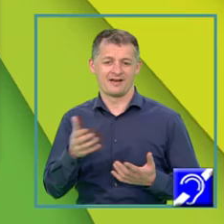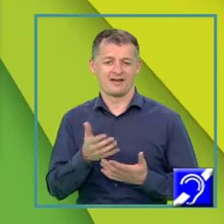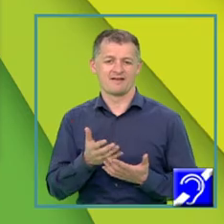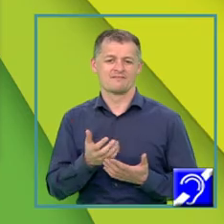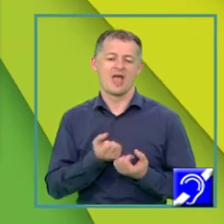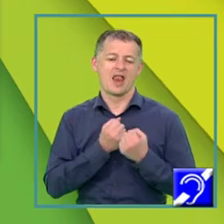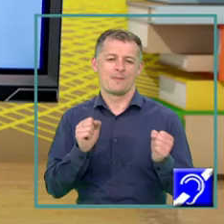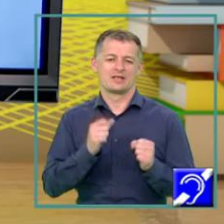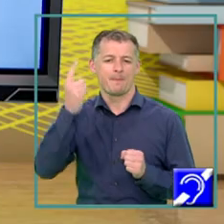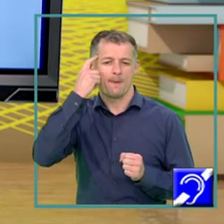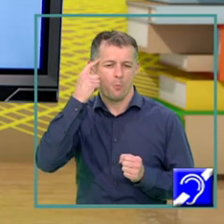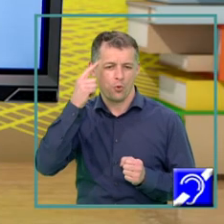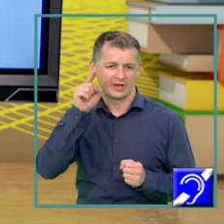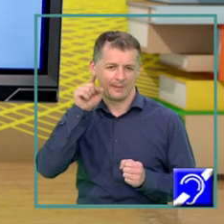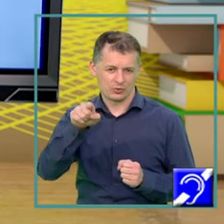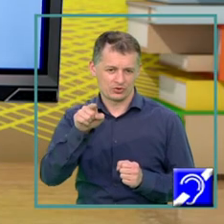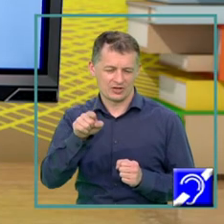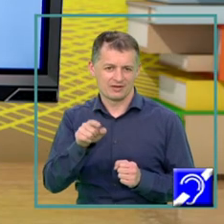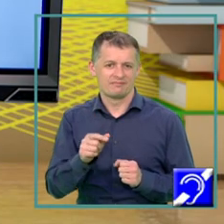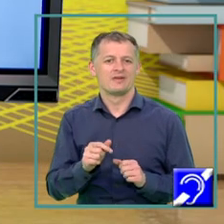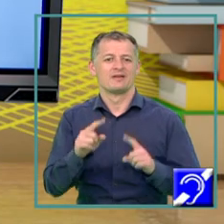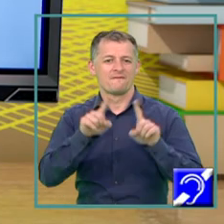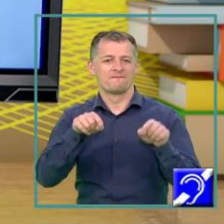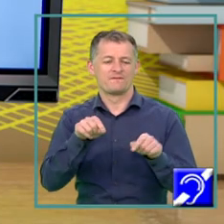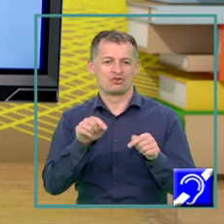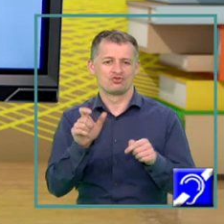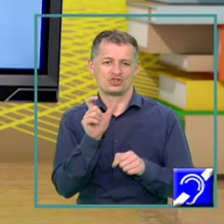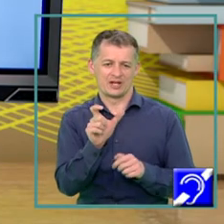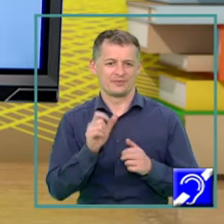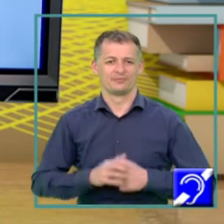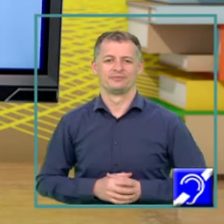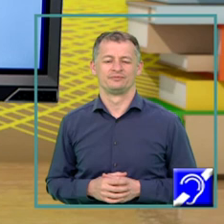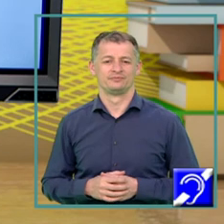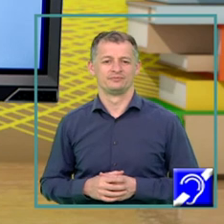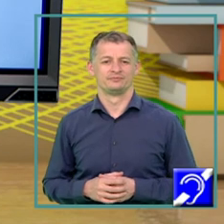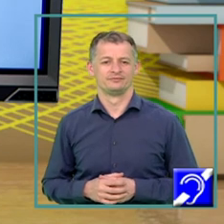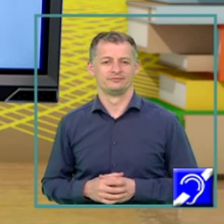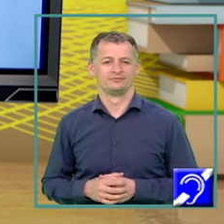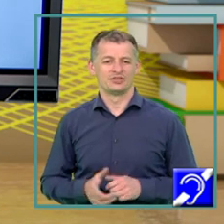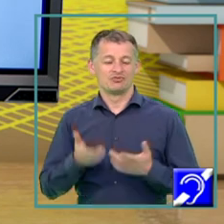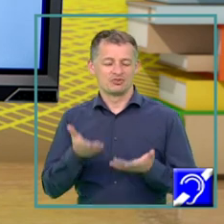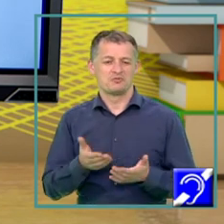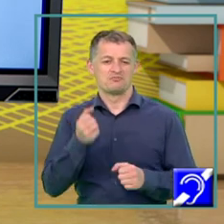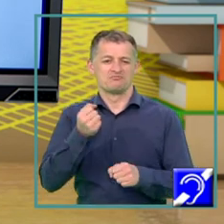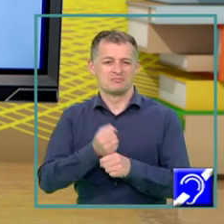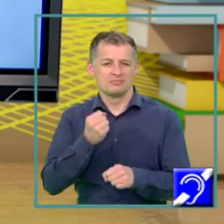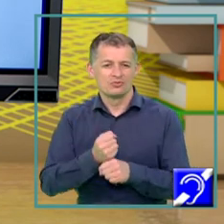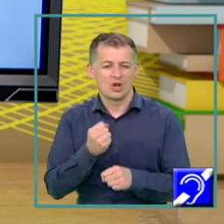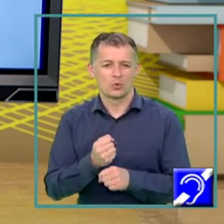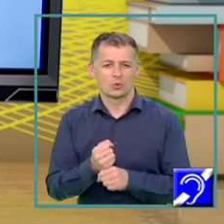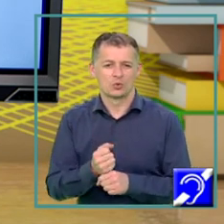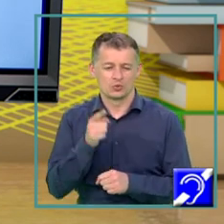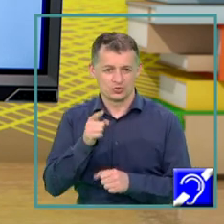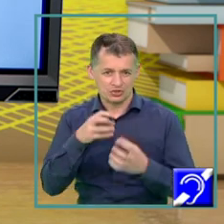asociată fișierelor deși modul de lucru cu șiruri de caractere